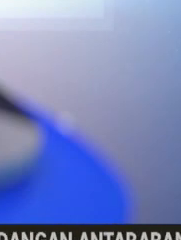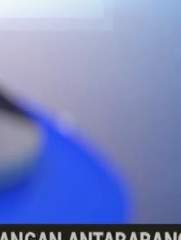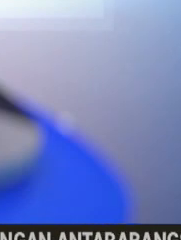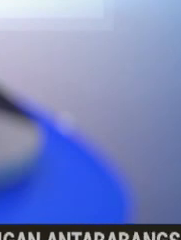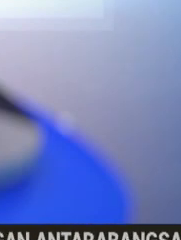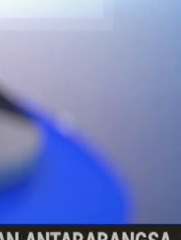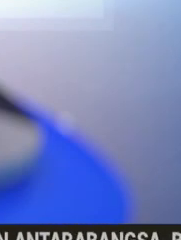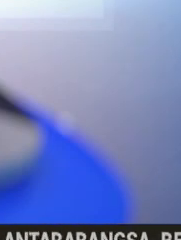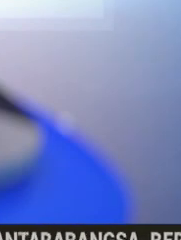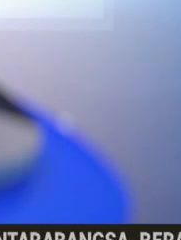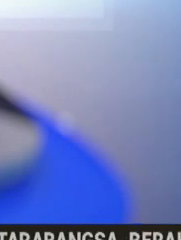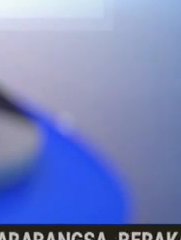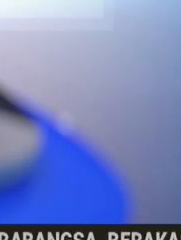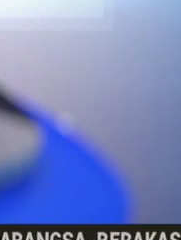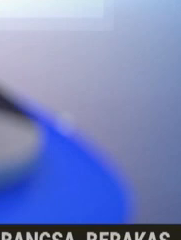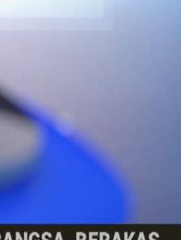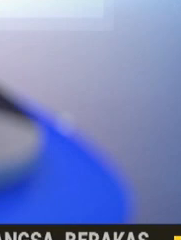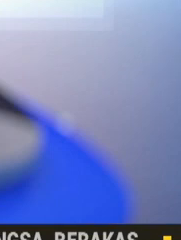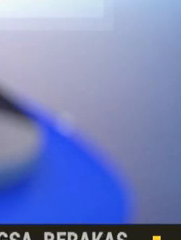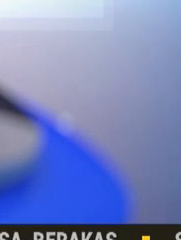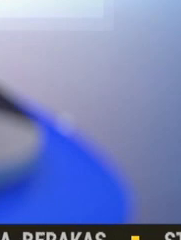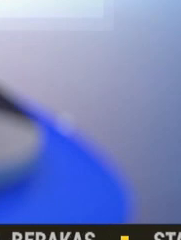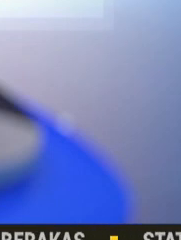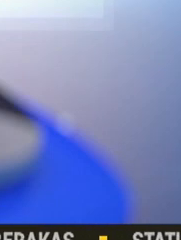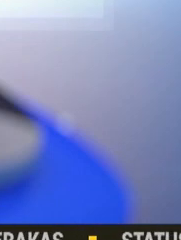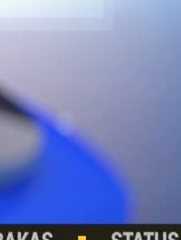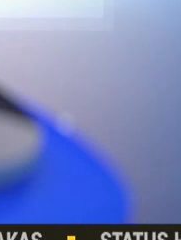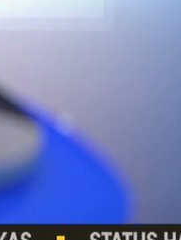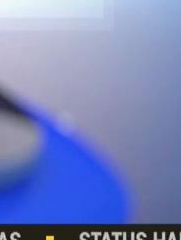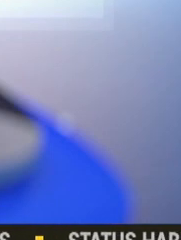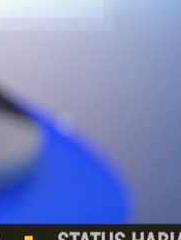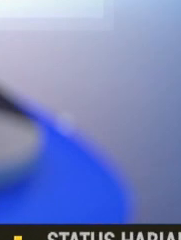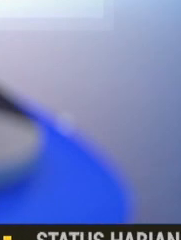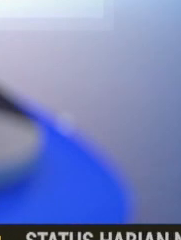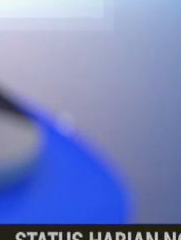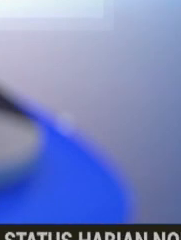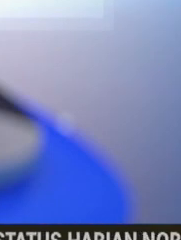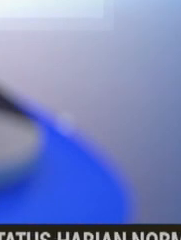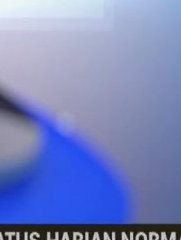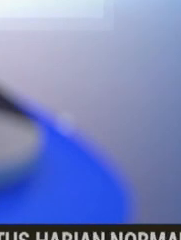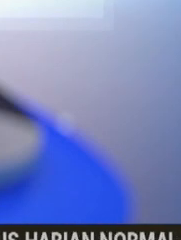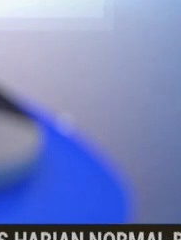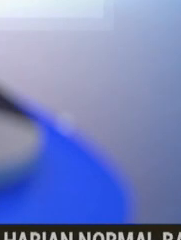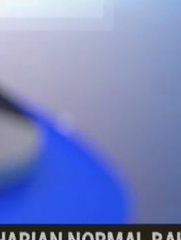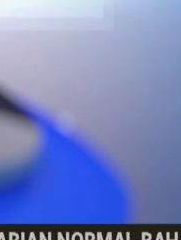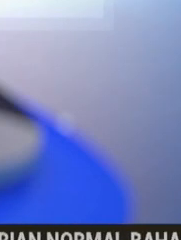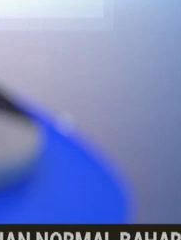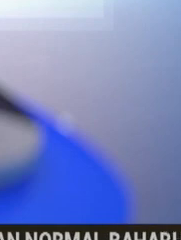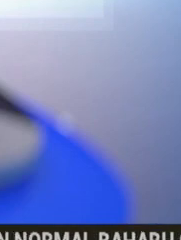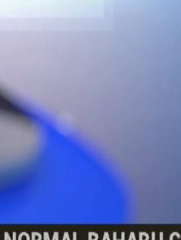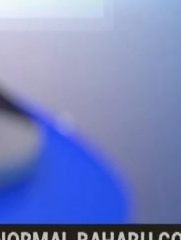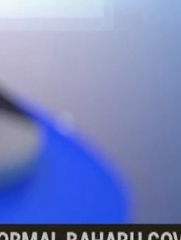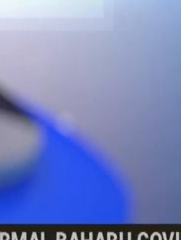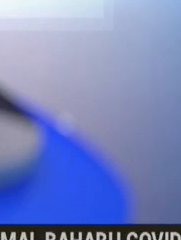sambutan hari guru ke-32 sekolah menengah Pangeran Setyo negara Haji Abu Bakar di daerah balait mengadakan